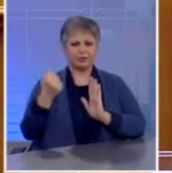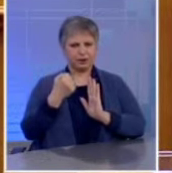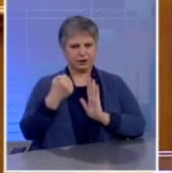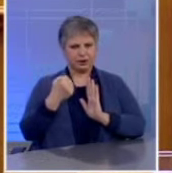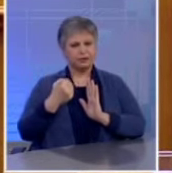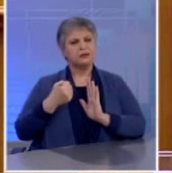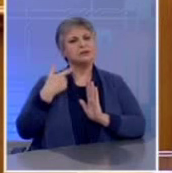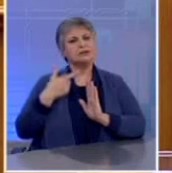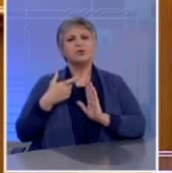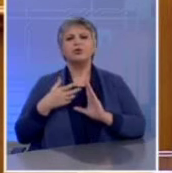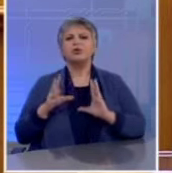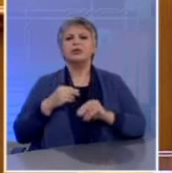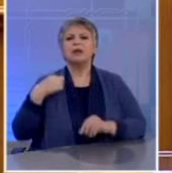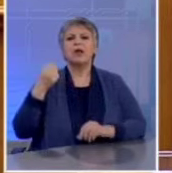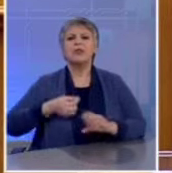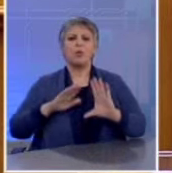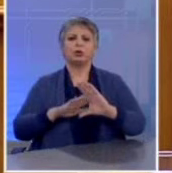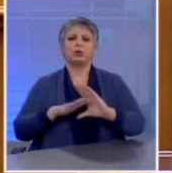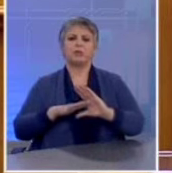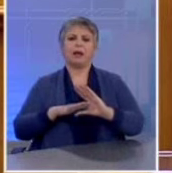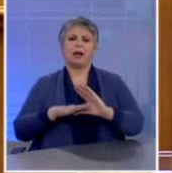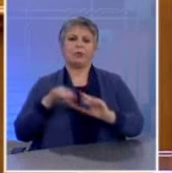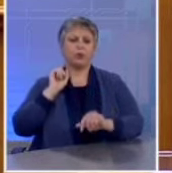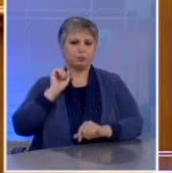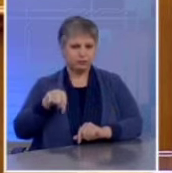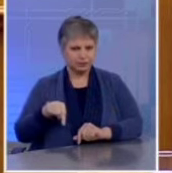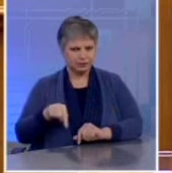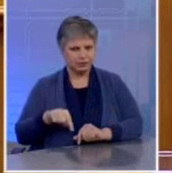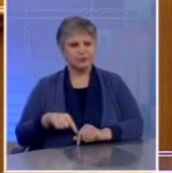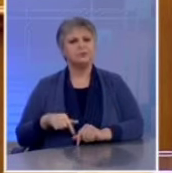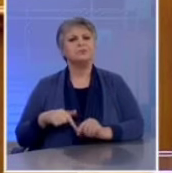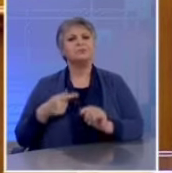για τους δημόσιους υπαλλήλους. Με την κατηγορία αυτή,